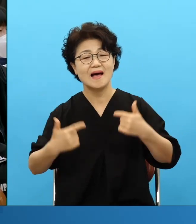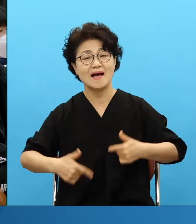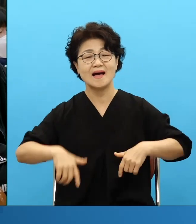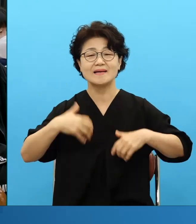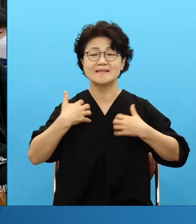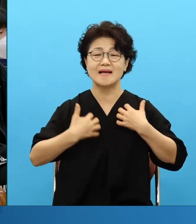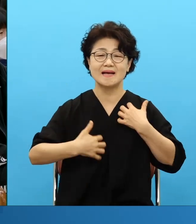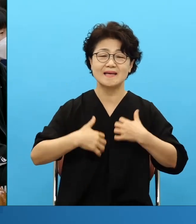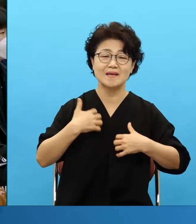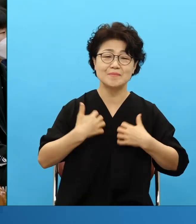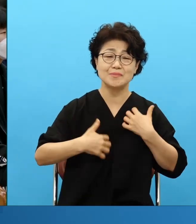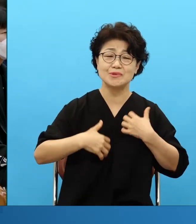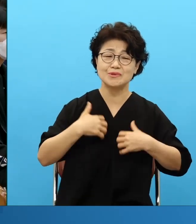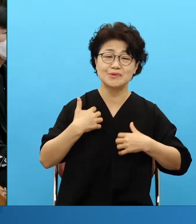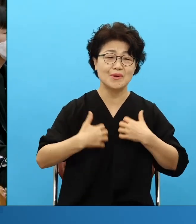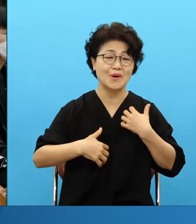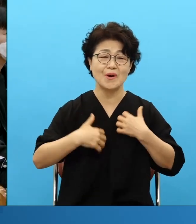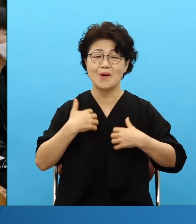항상